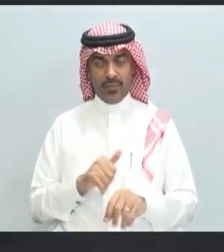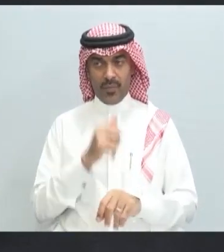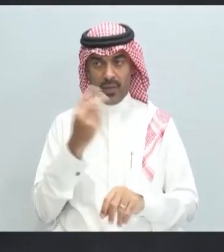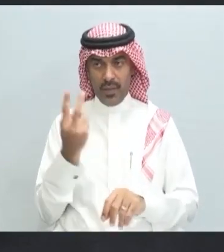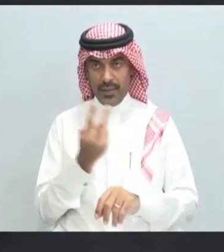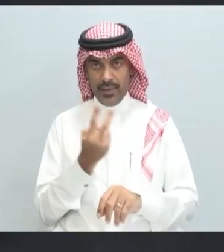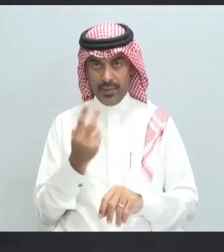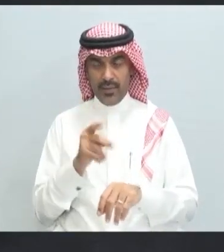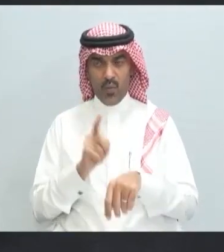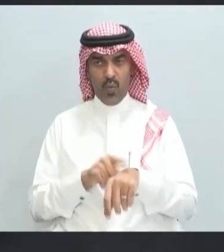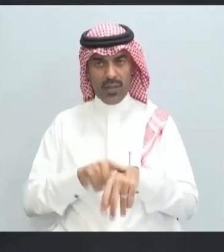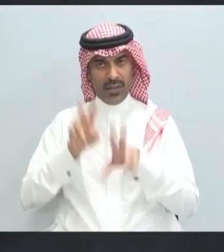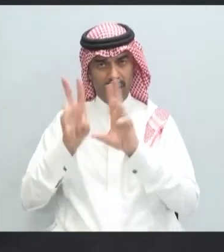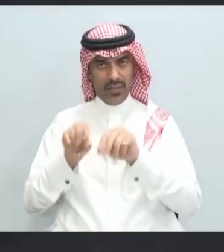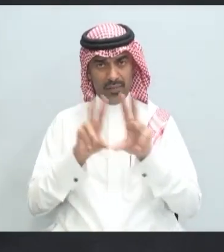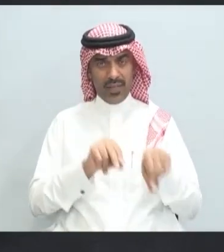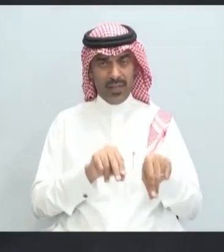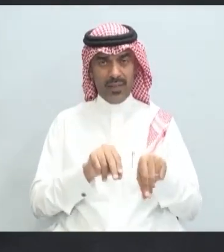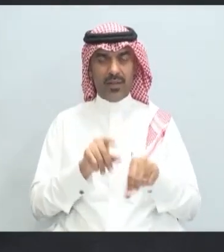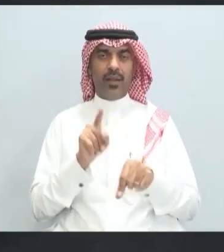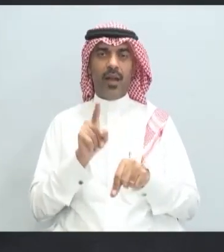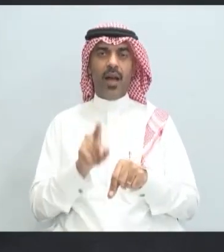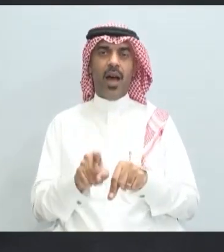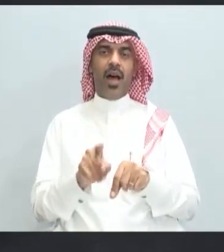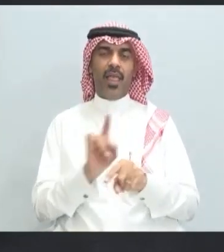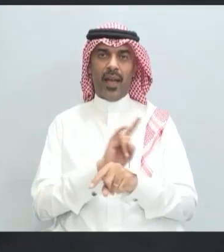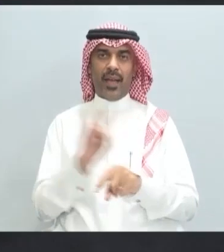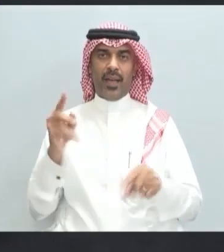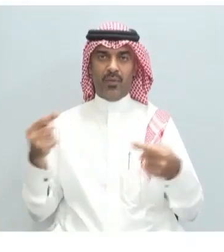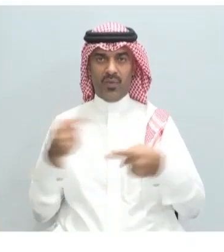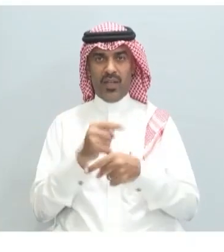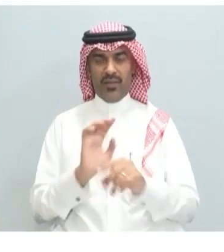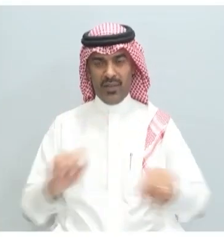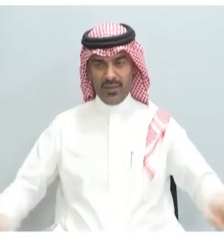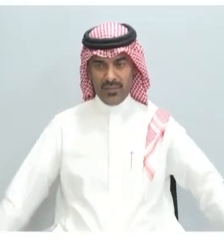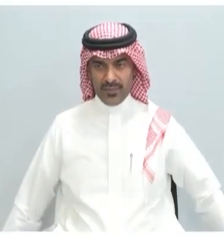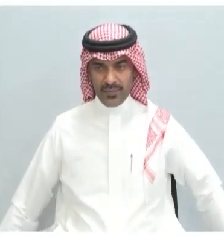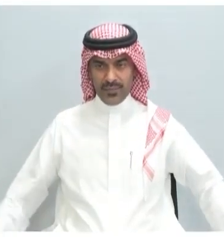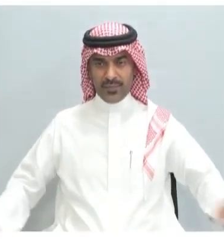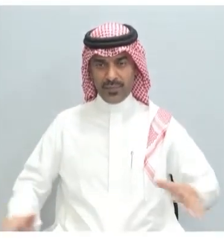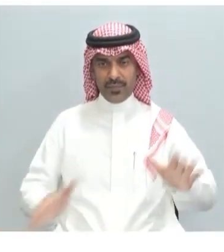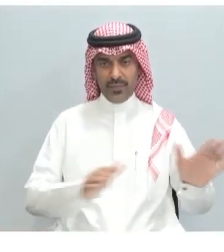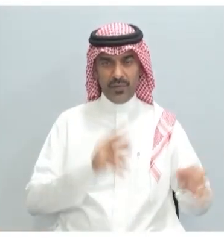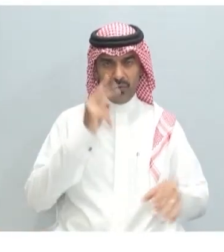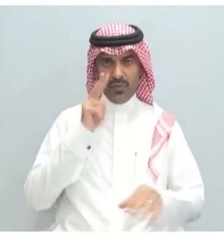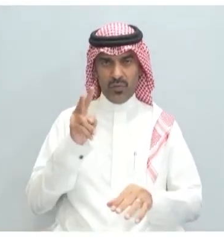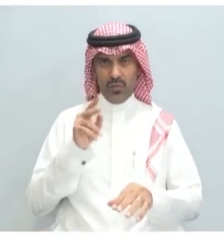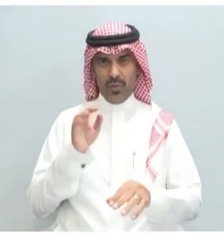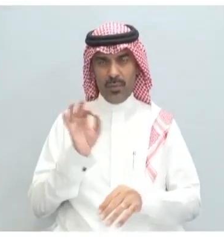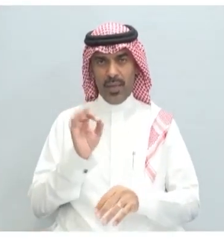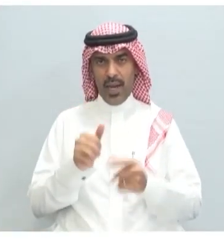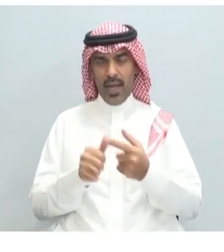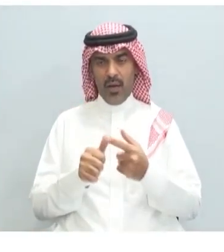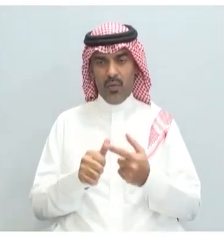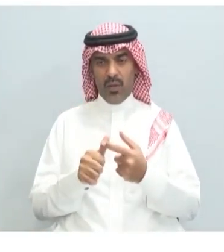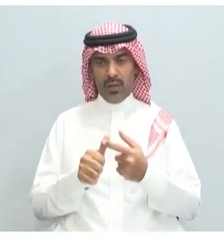يقعان في نفس الوقت فهنا سنقول ان الحادثتان غير متنافيين خلونا نشوف مع بعض الان المثال الاول اللي